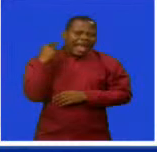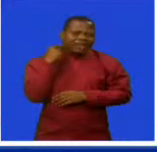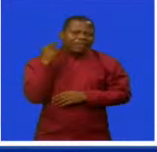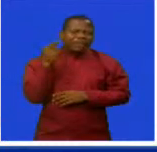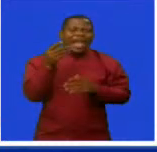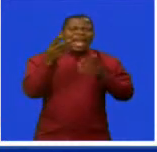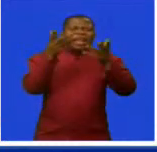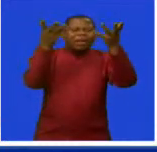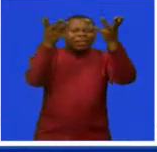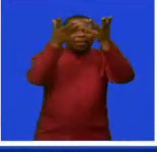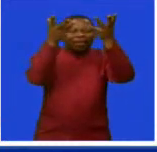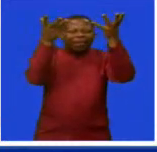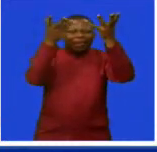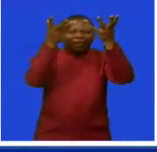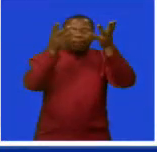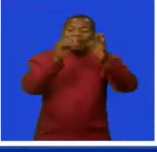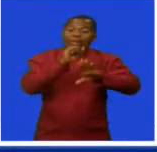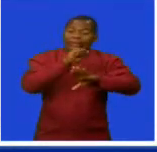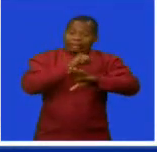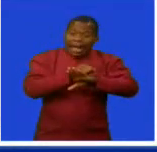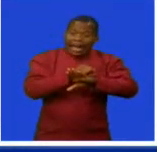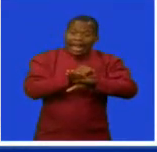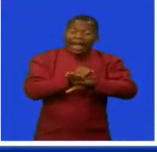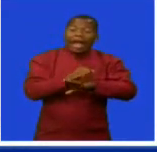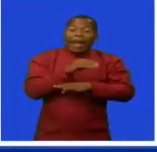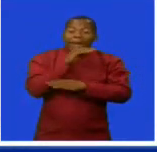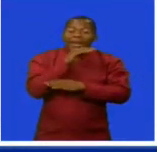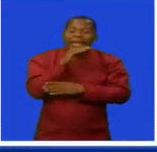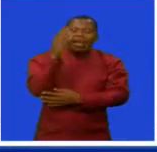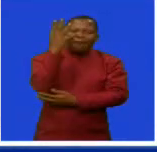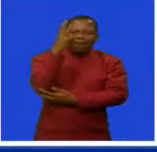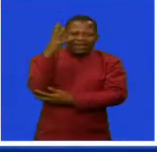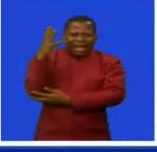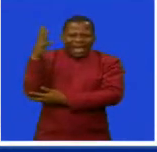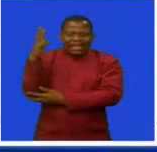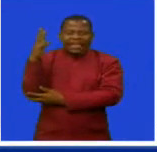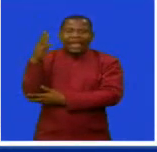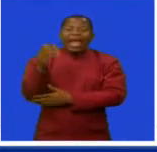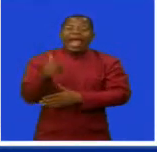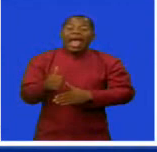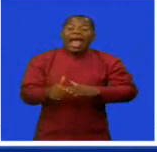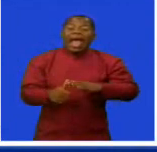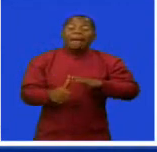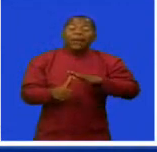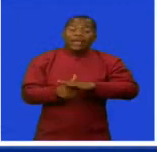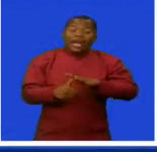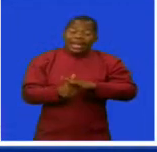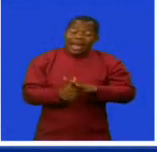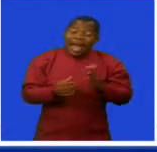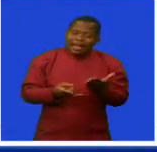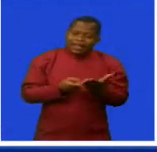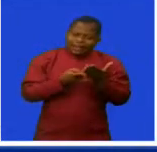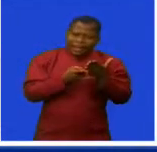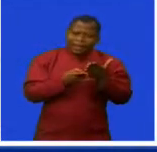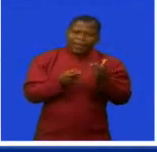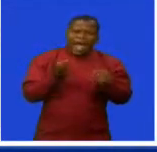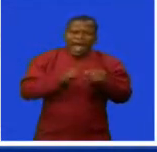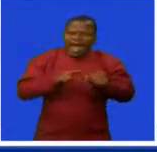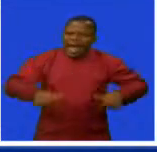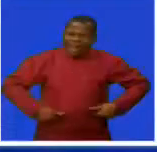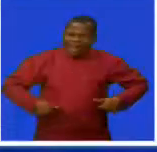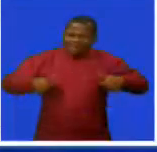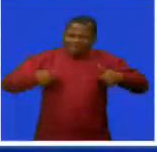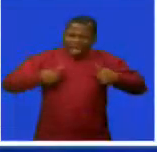lamahlathi kavalela loko kanzi futhi ngalamahlathi sesiba nempilo lengcono.